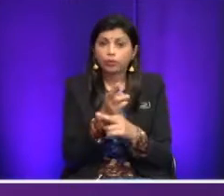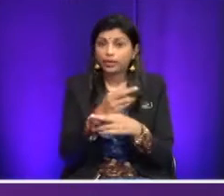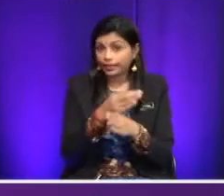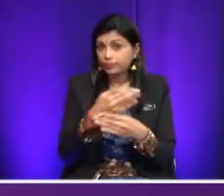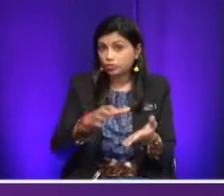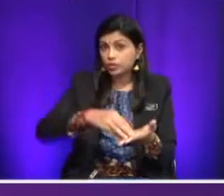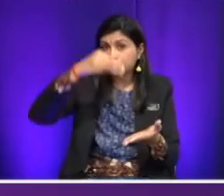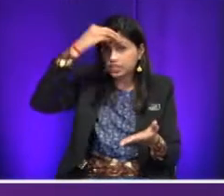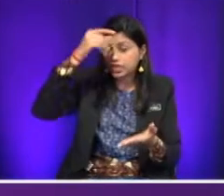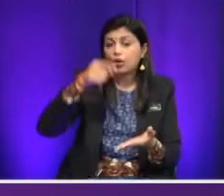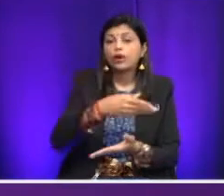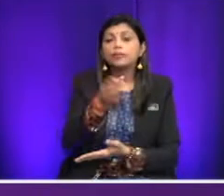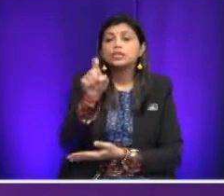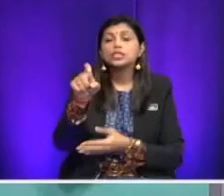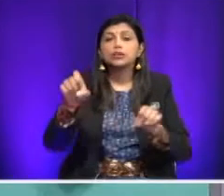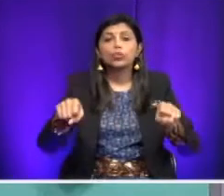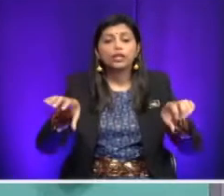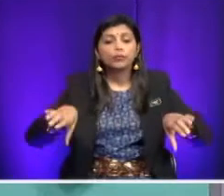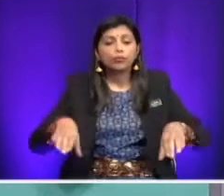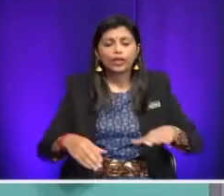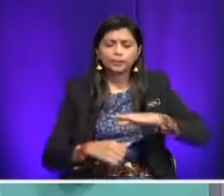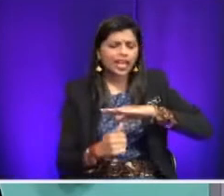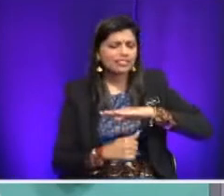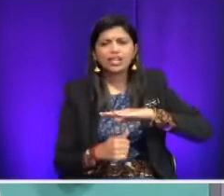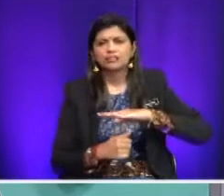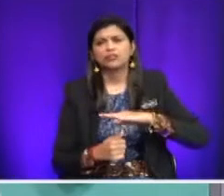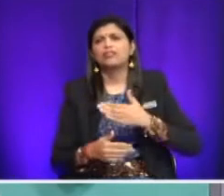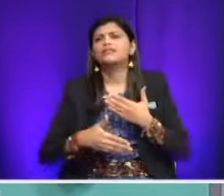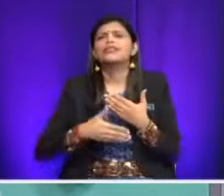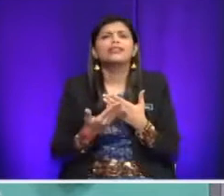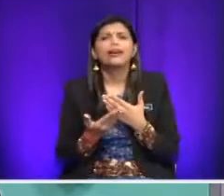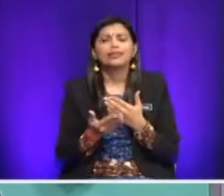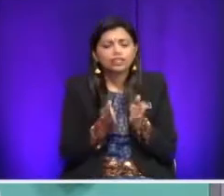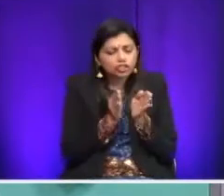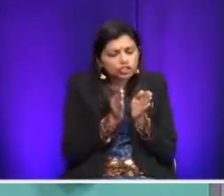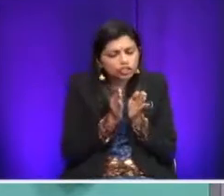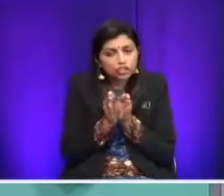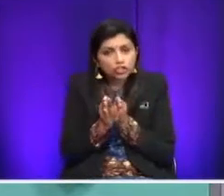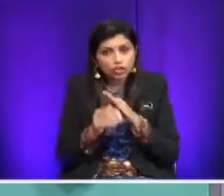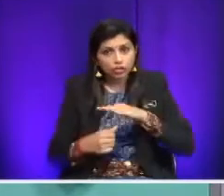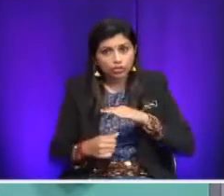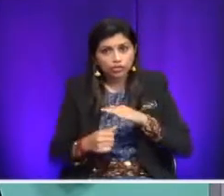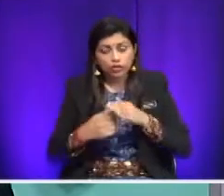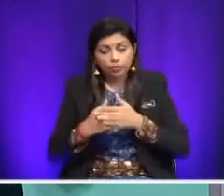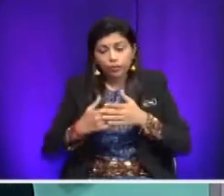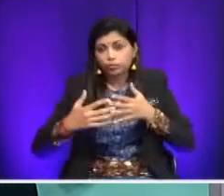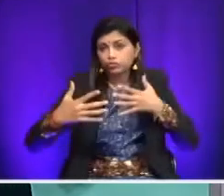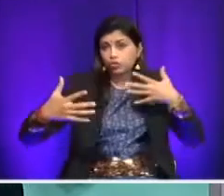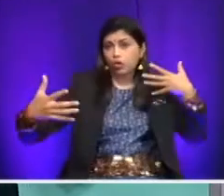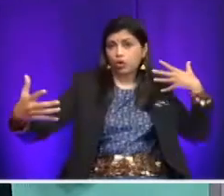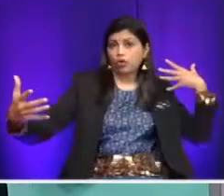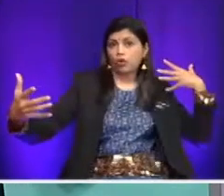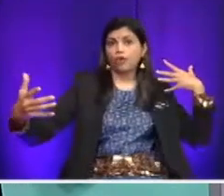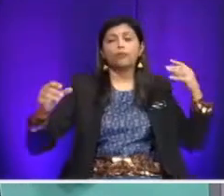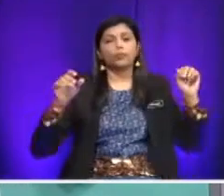adalah apa nih produk ini yang paling asas saya saya dasterkece produk hinggalah sebesar-besar produk suvenir